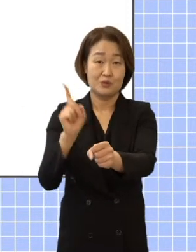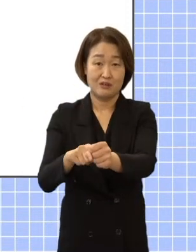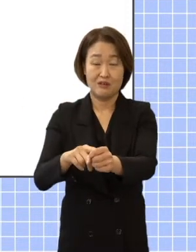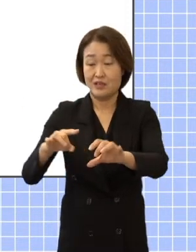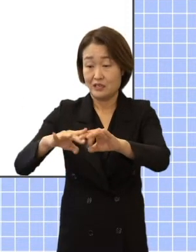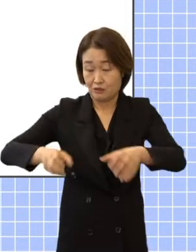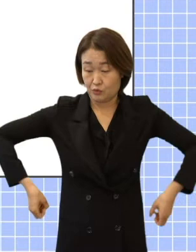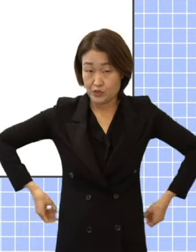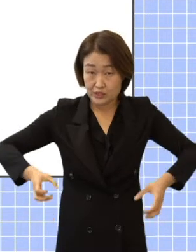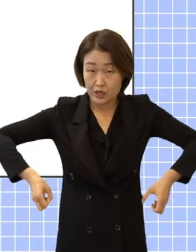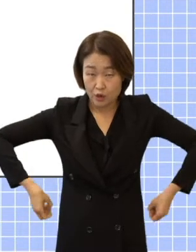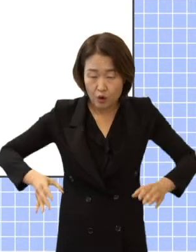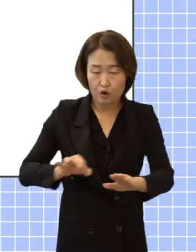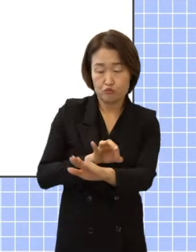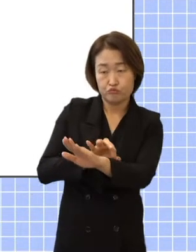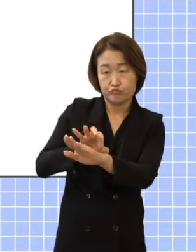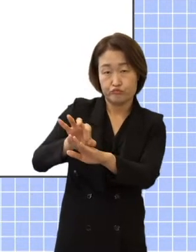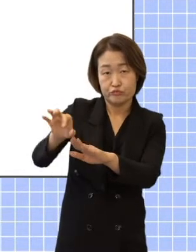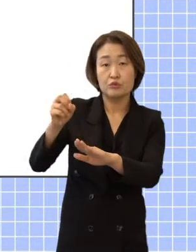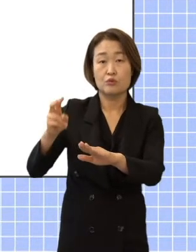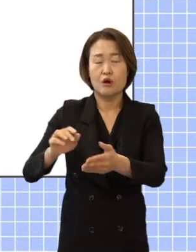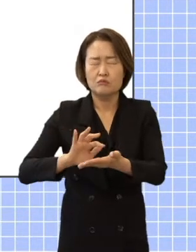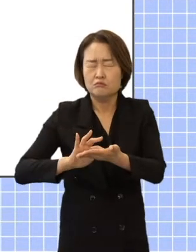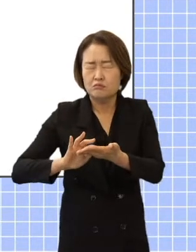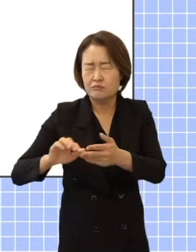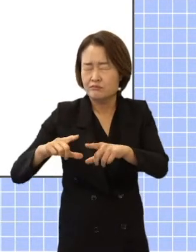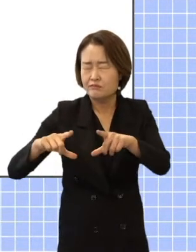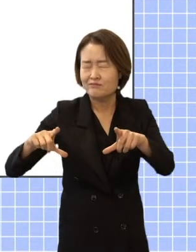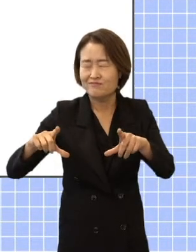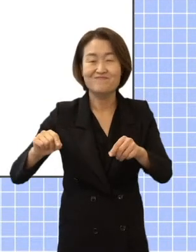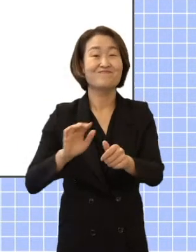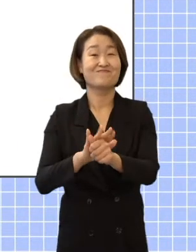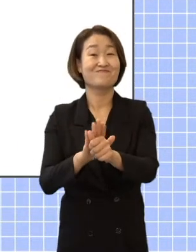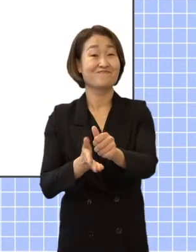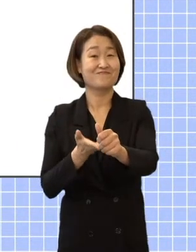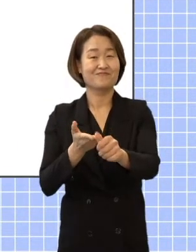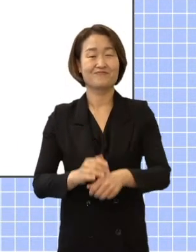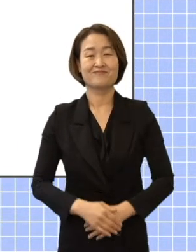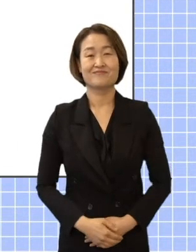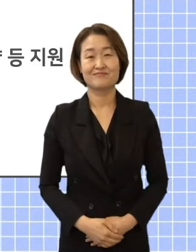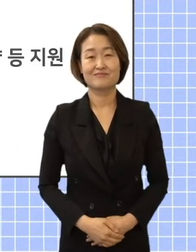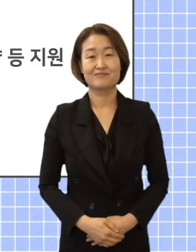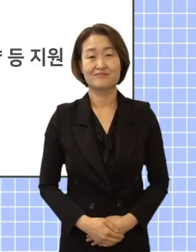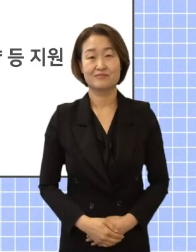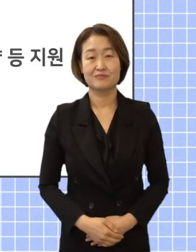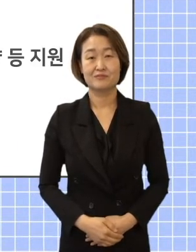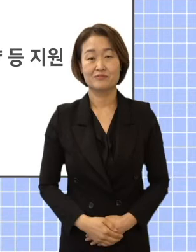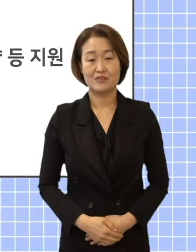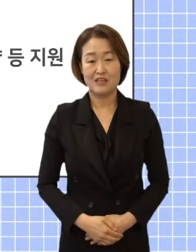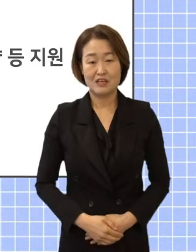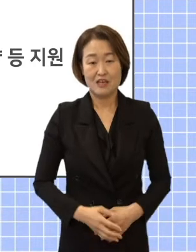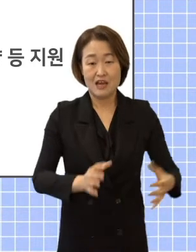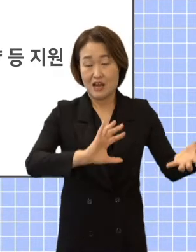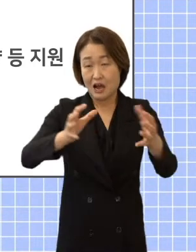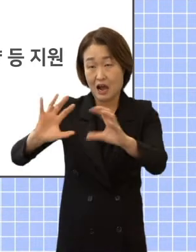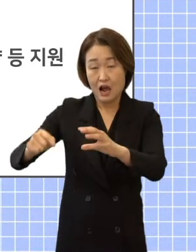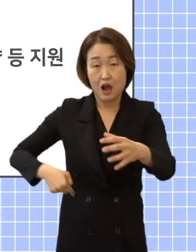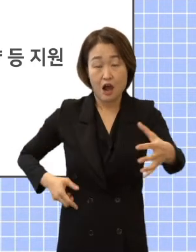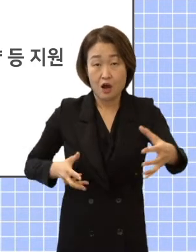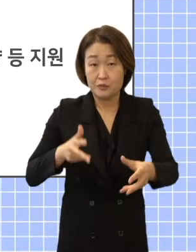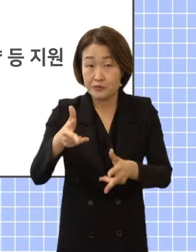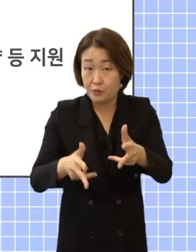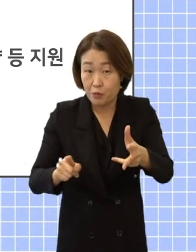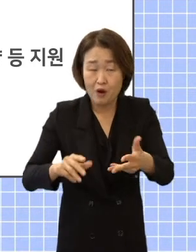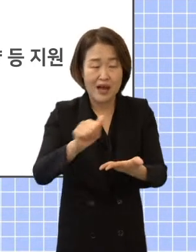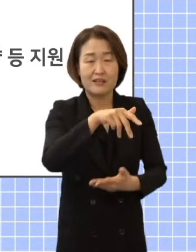공간으로 전동 휠체어 경사로, 점자 정보 단말기 등을 지원합니다. 다음으로 국별